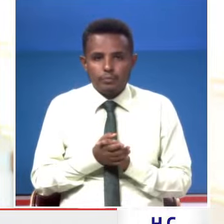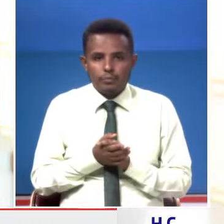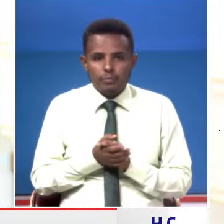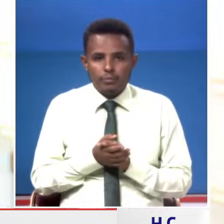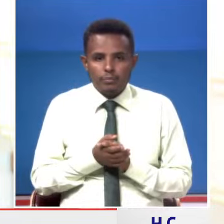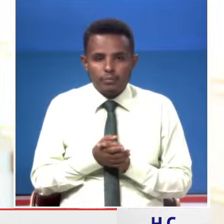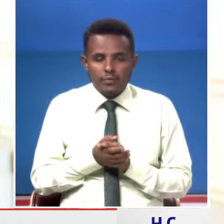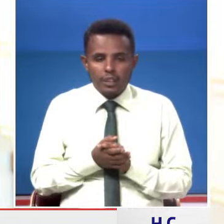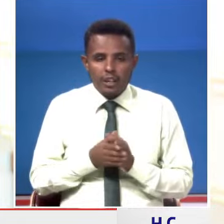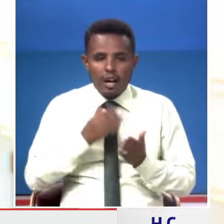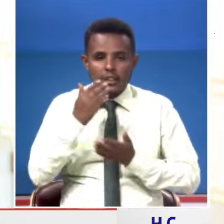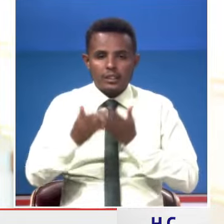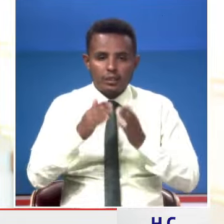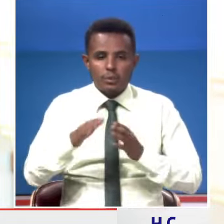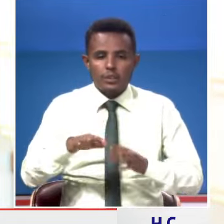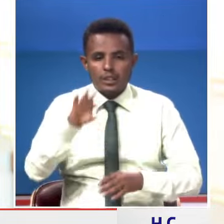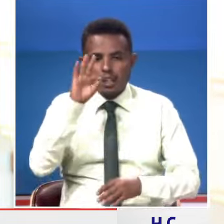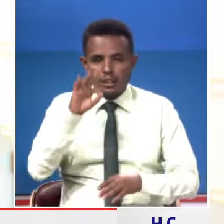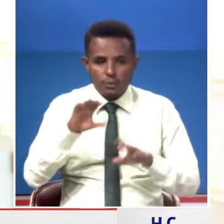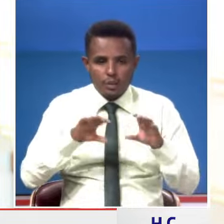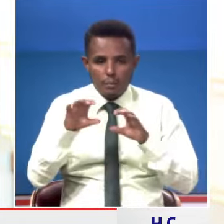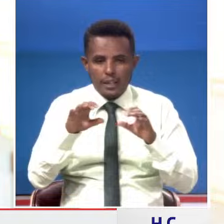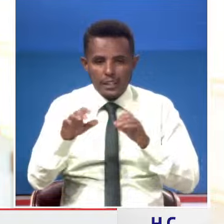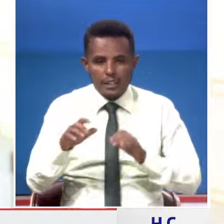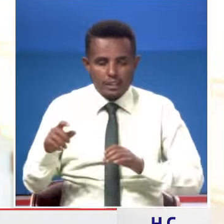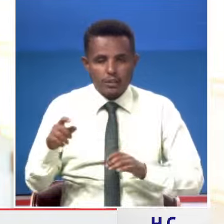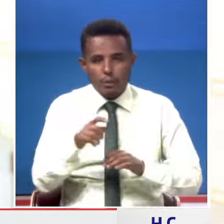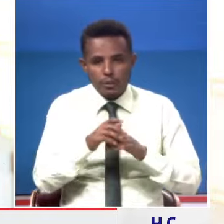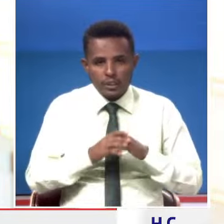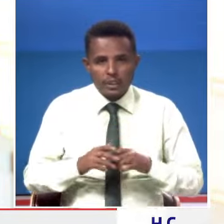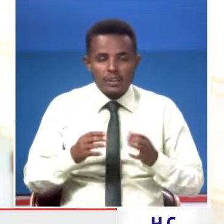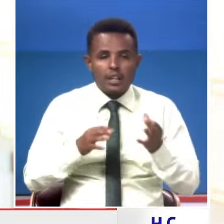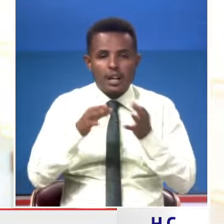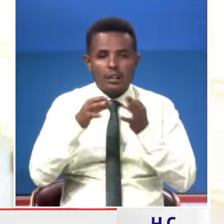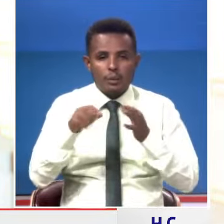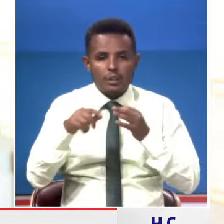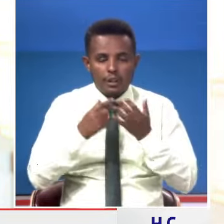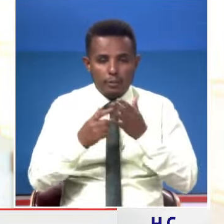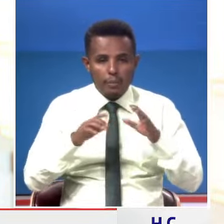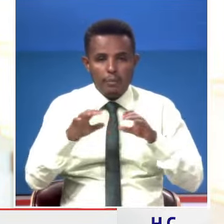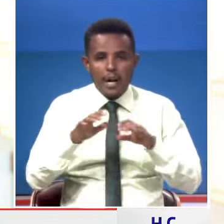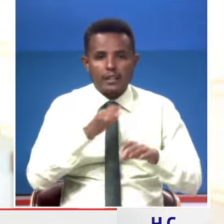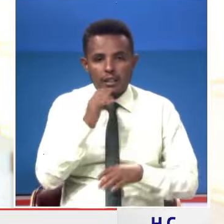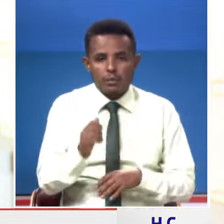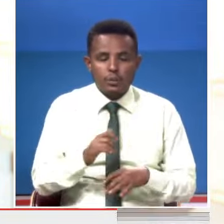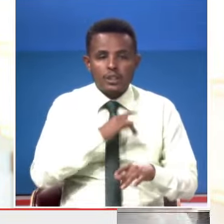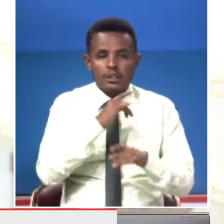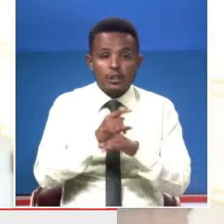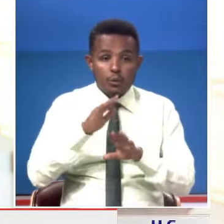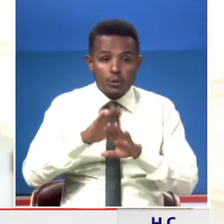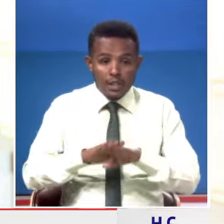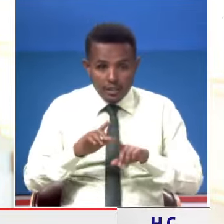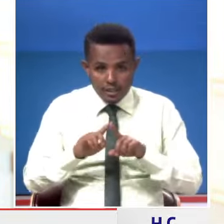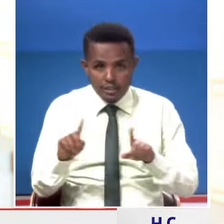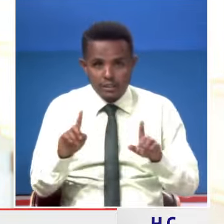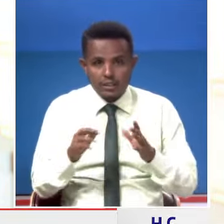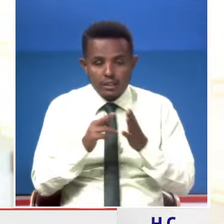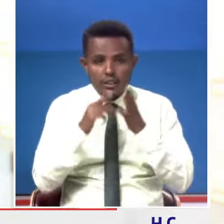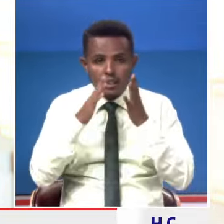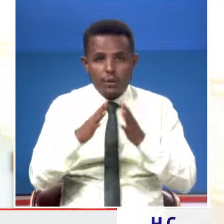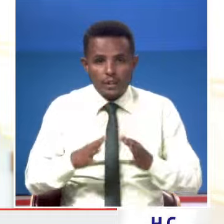የሚያስፈልጋቸውን አገልግሎት እንዲያገኙ ለማድረግ እንደሆነ ተናግረዋል። ይህን በማያደርጉ ዜጎች ላይ ግን ህጋዊ